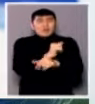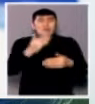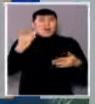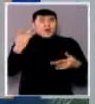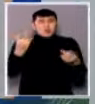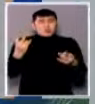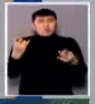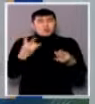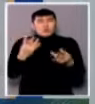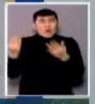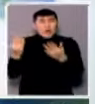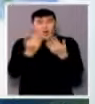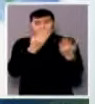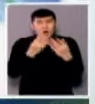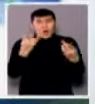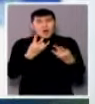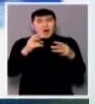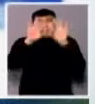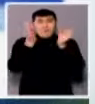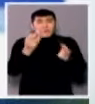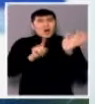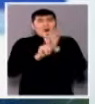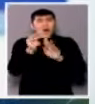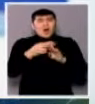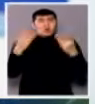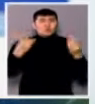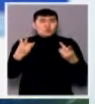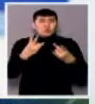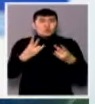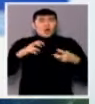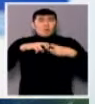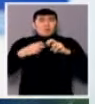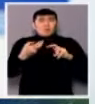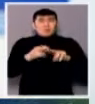балалардың ынтасын ашу, жалпы оқу мәдениетін қалыптастыру ол қоғамда өзекті мәселелердің бірі болып тұр.